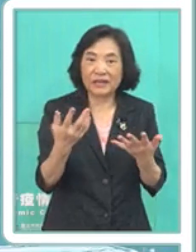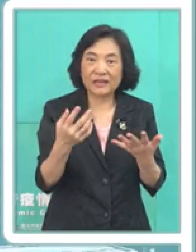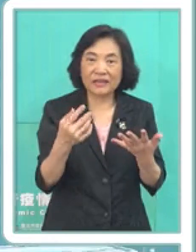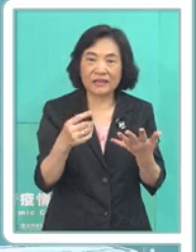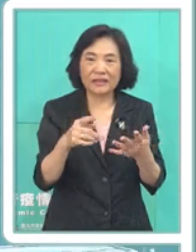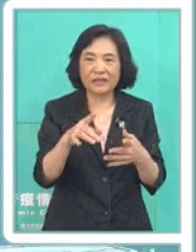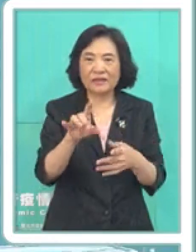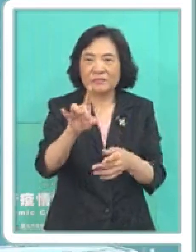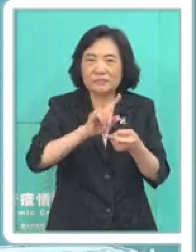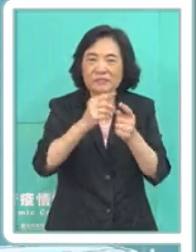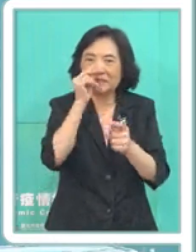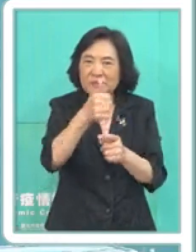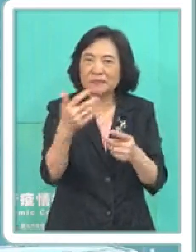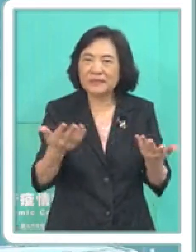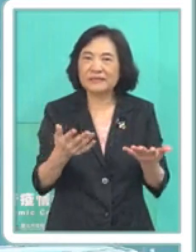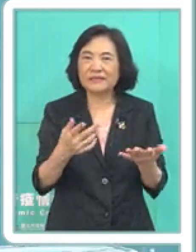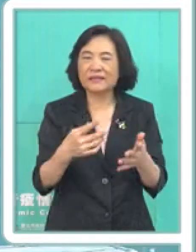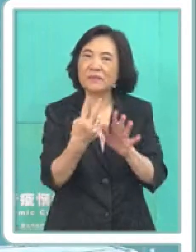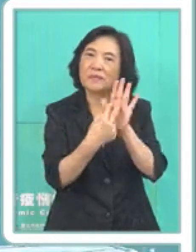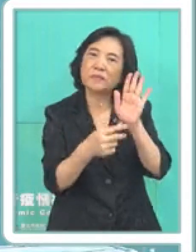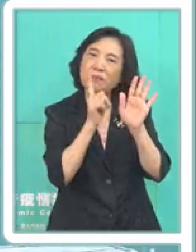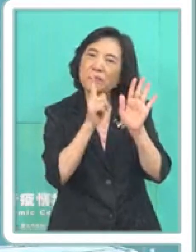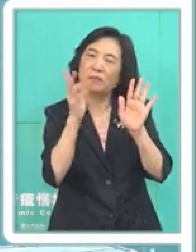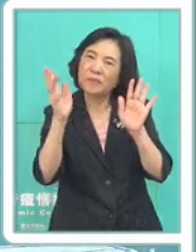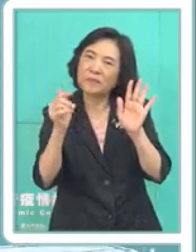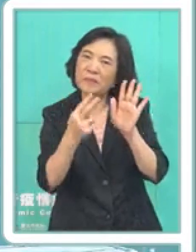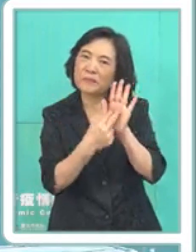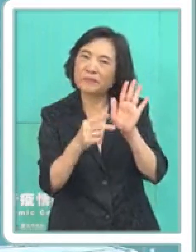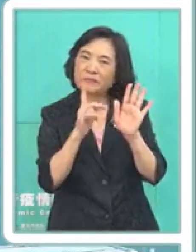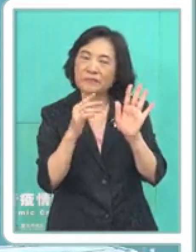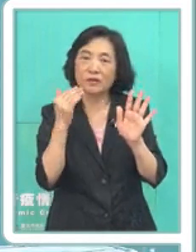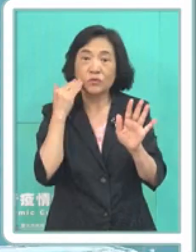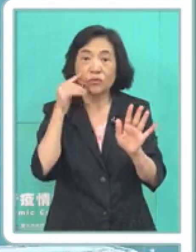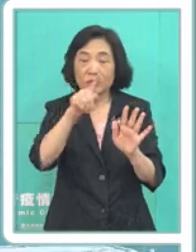来讲，不见得有。其实如果你